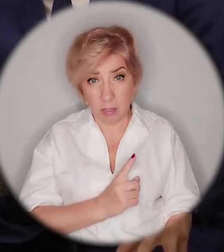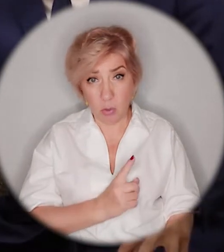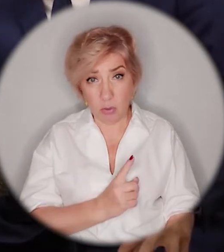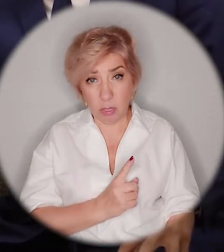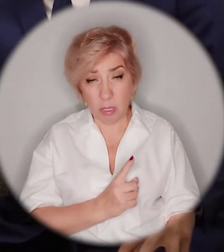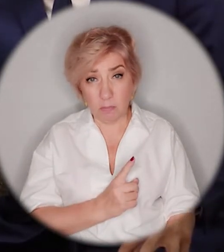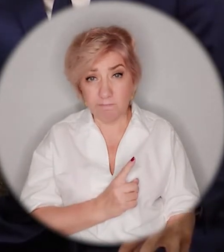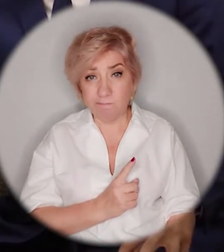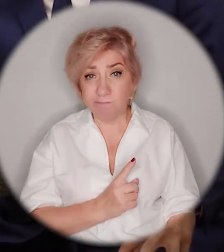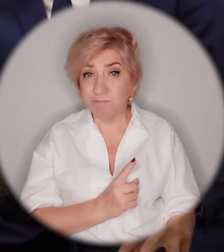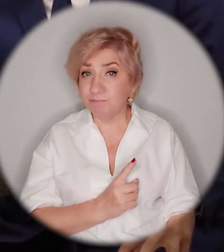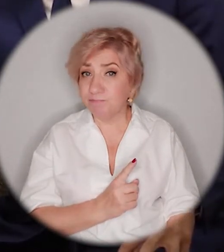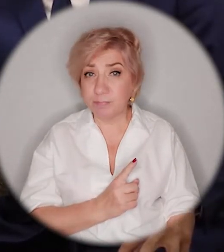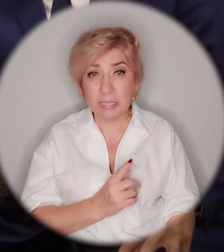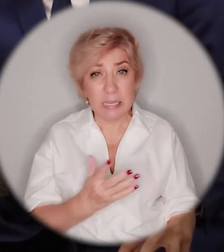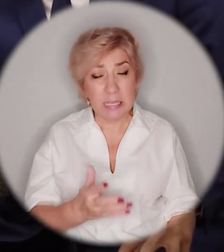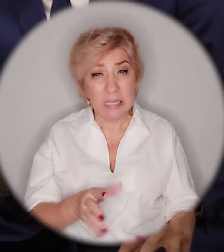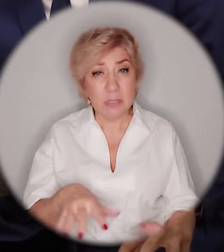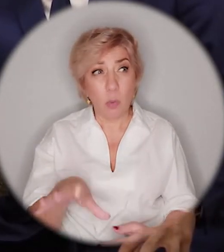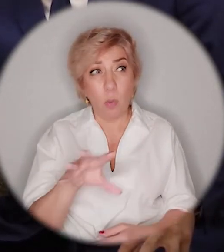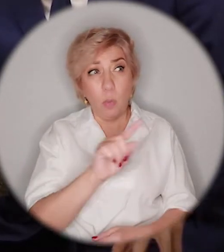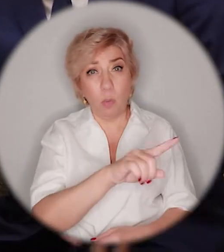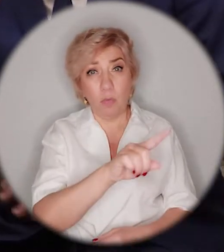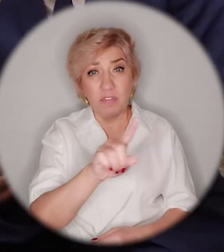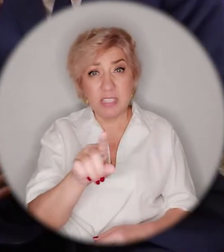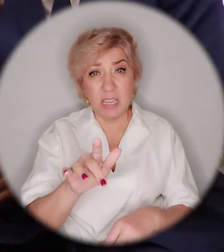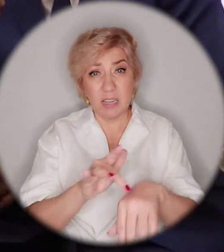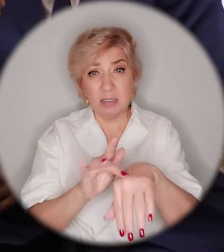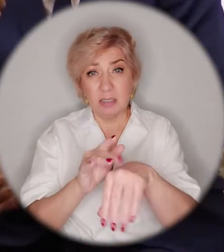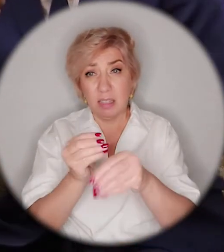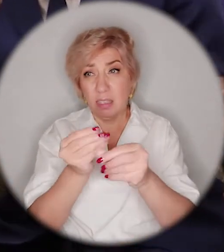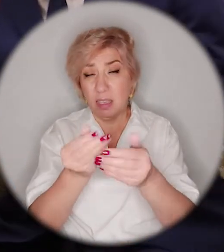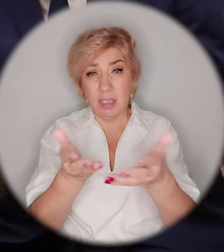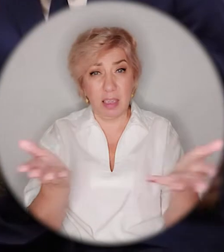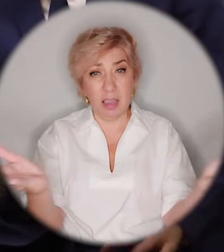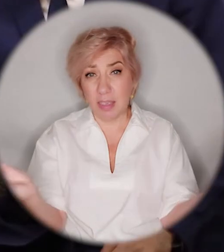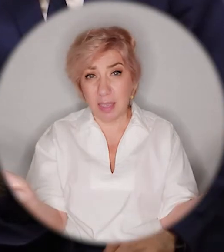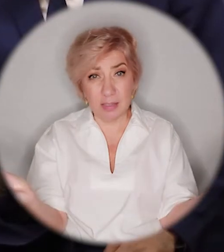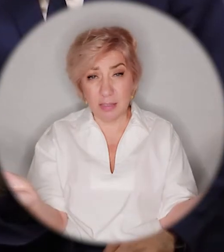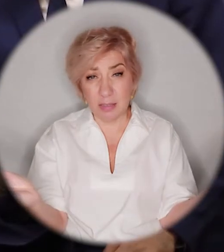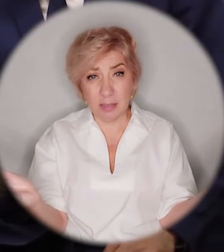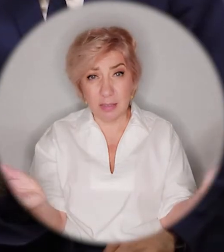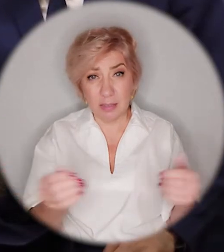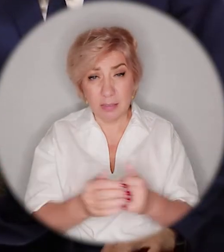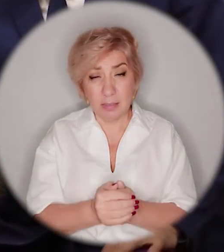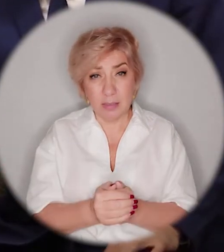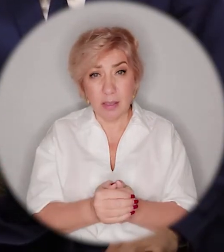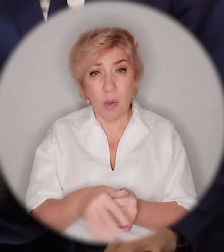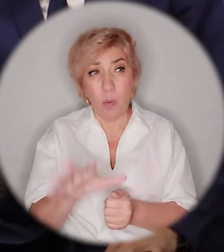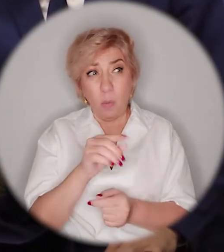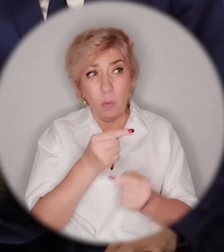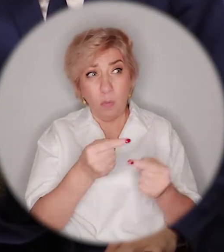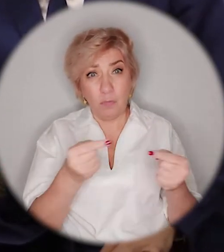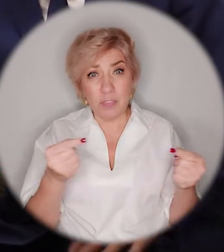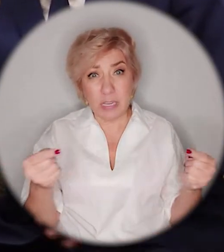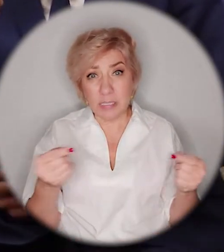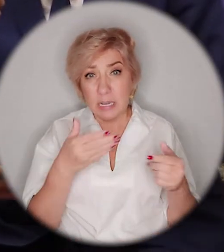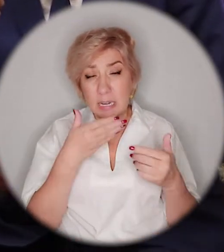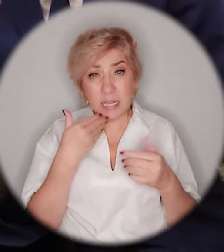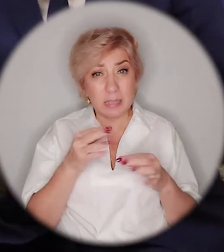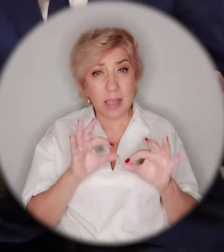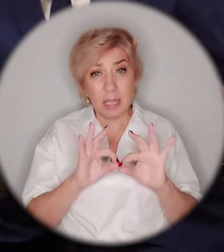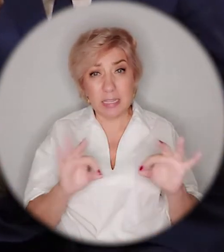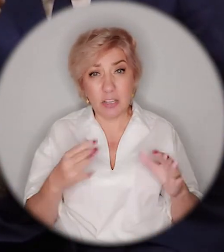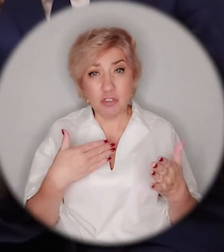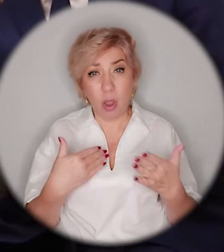одиноки в этом если у всех остальных нет денег всех